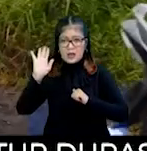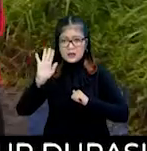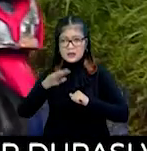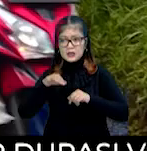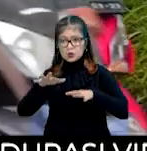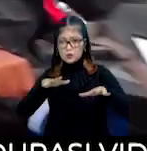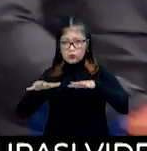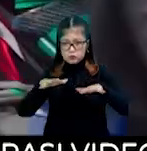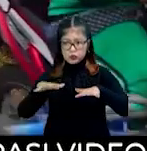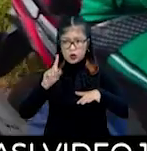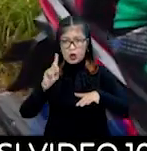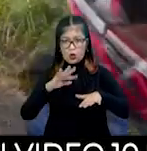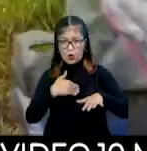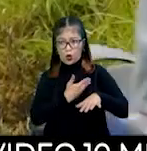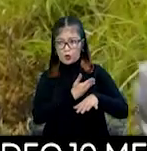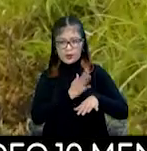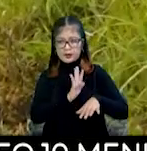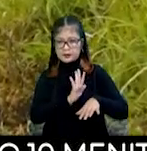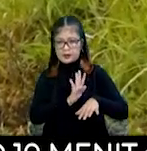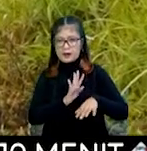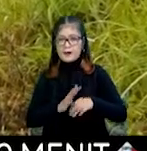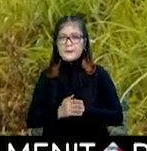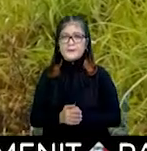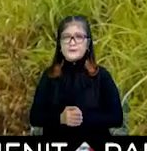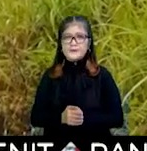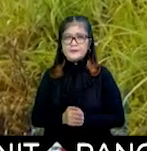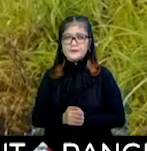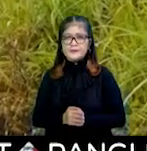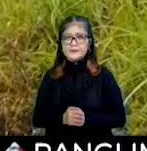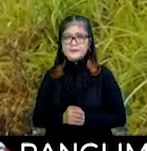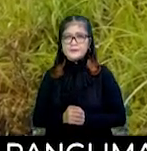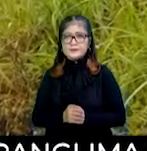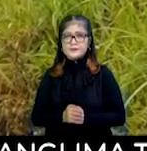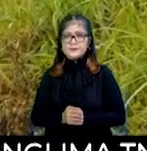Dari Lumajang, Jawa Timur, Yayan Nugroho, iNews, melaporkan.